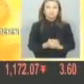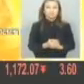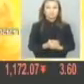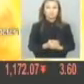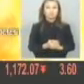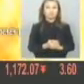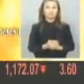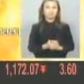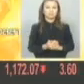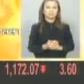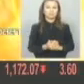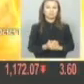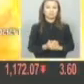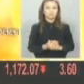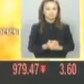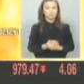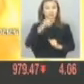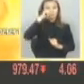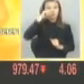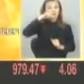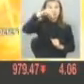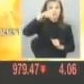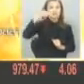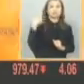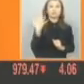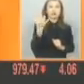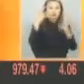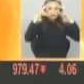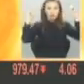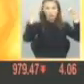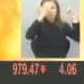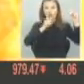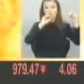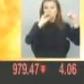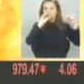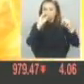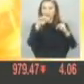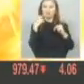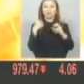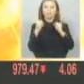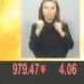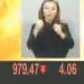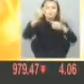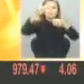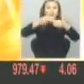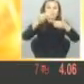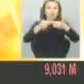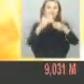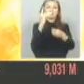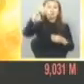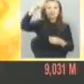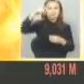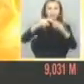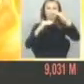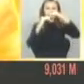อ1บาร์เรลนะคะขณะที่ในบ้านเรานั้นทางนายกรัฐมนตรีก็ยืนยันที่จะพยุงราคาน้ำมันโดยเฉพาะดีเซลไม่ให้เกิน30บ